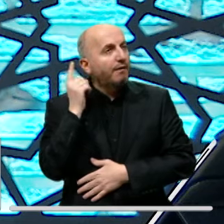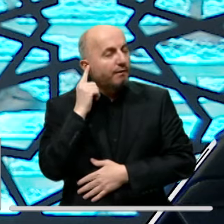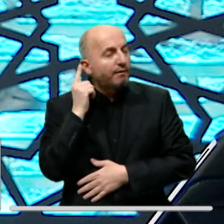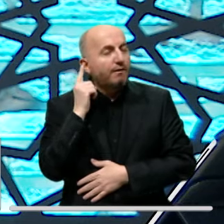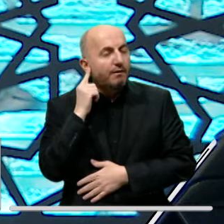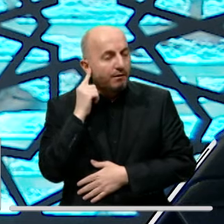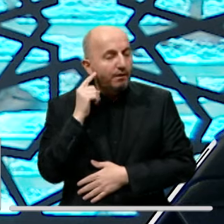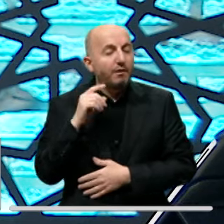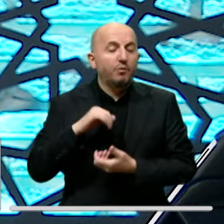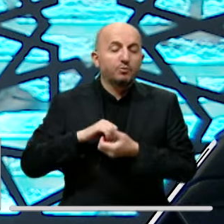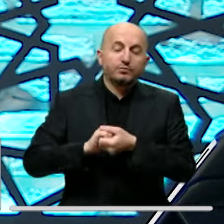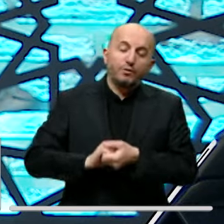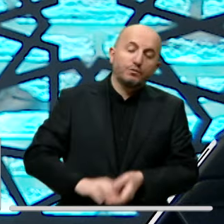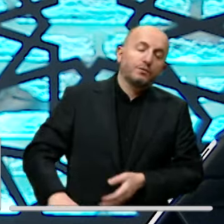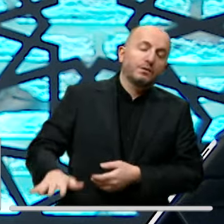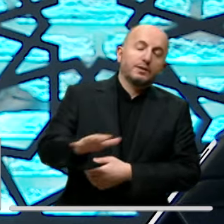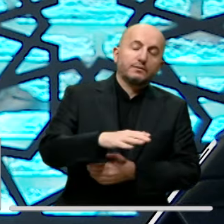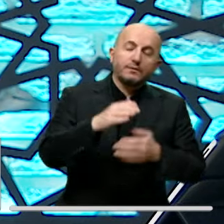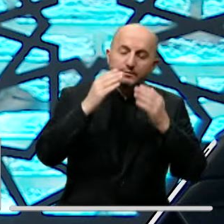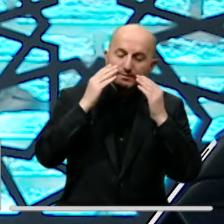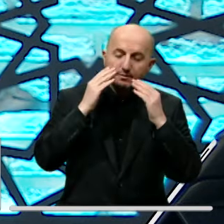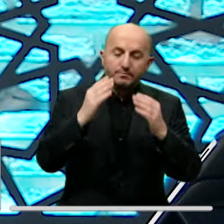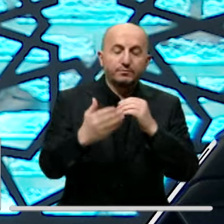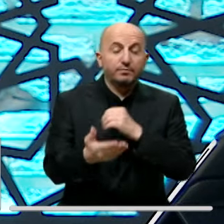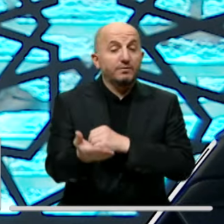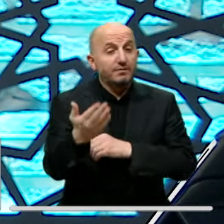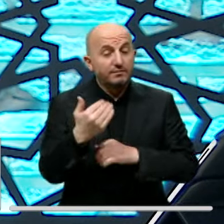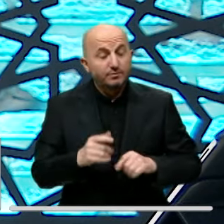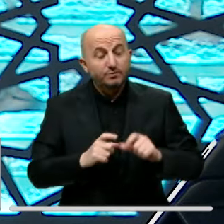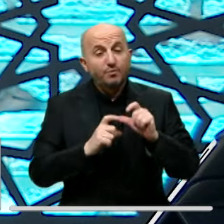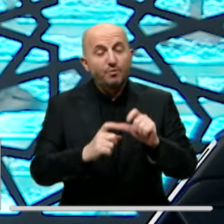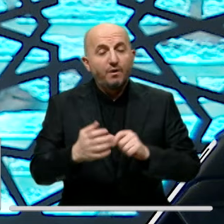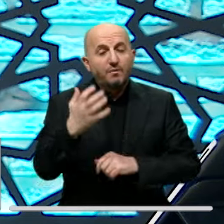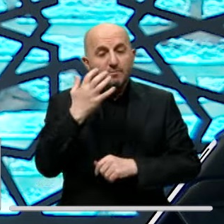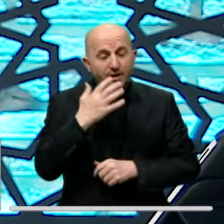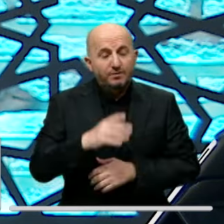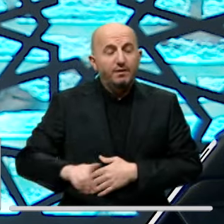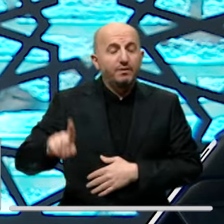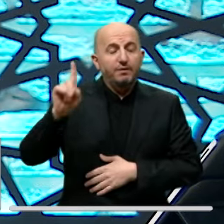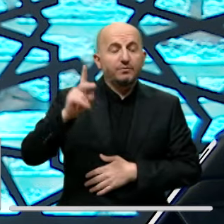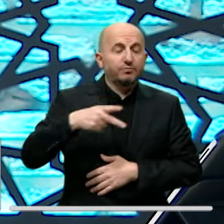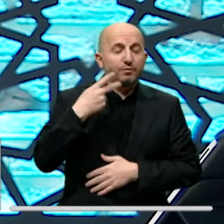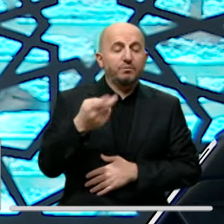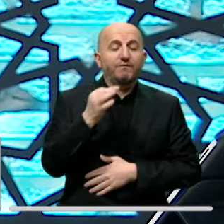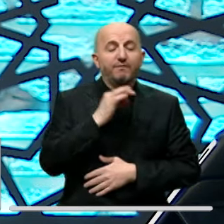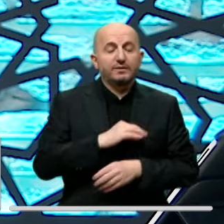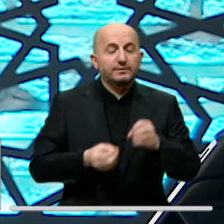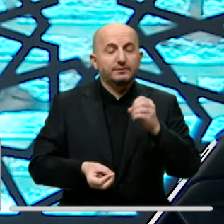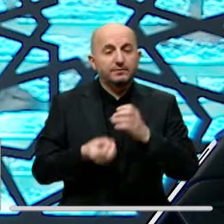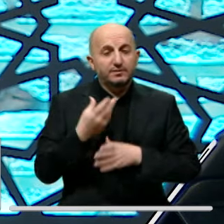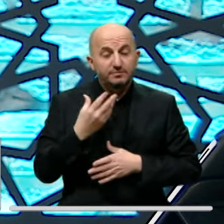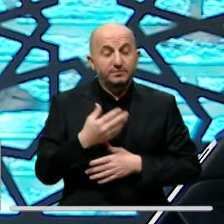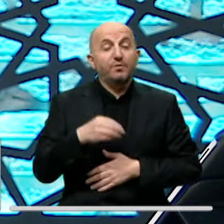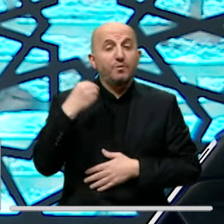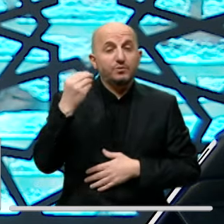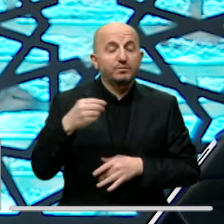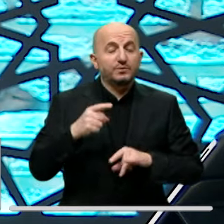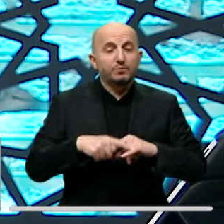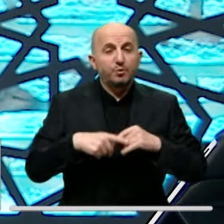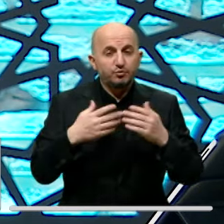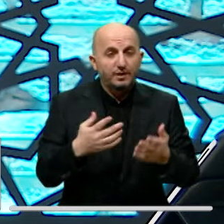radyo dostlarına da selamlarımızı iletiyoruz. Onlardan gelecek soruları da bekliyoruz. Cenab-ı Allah sözlerimizin tesirini halk etsin. Hocamıza bir